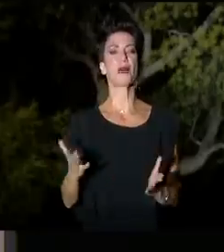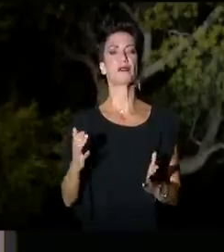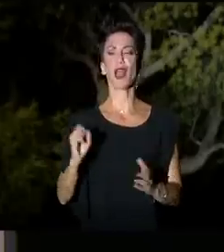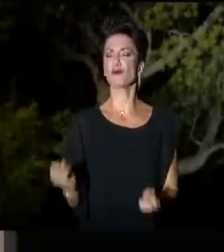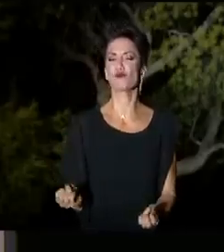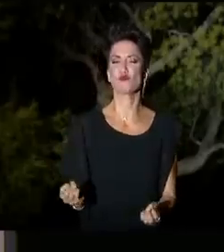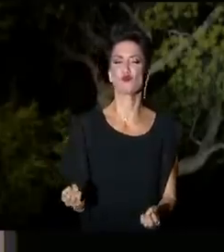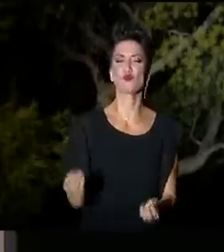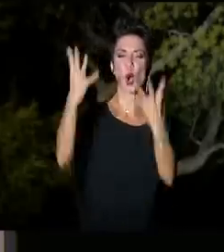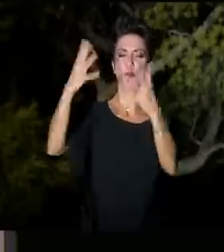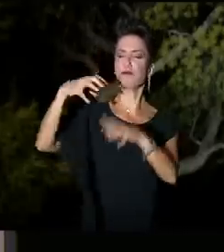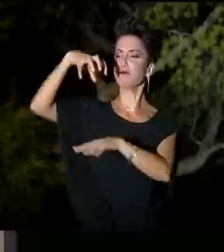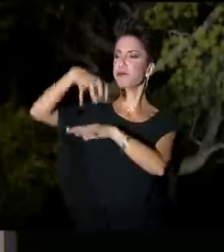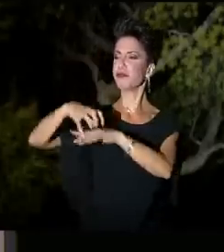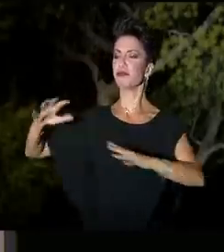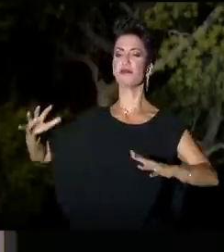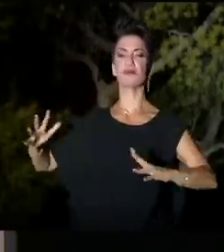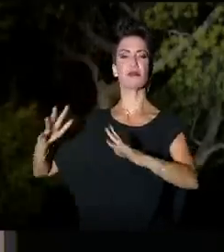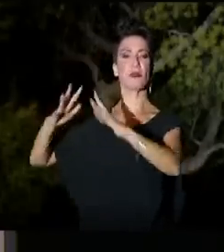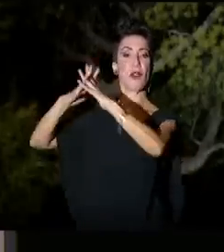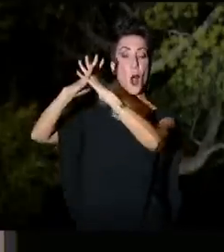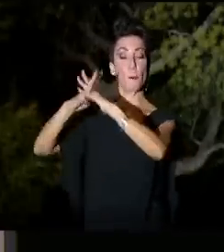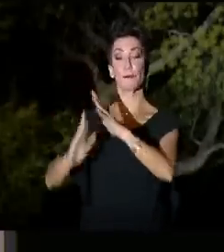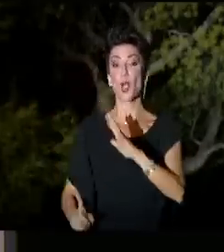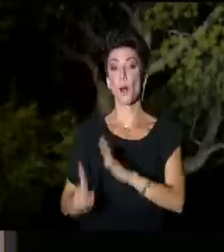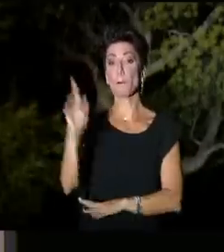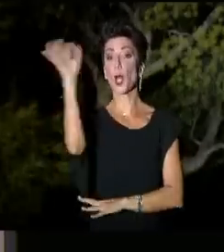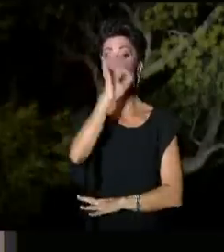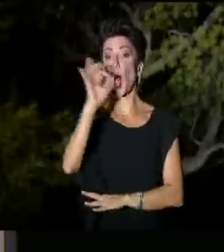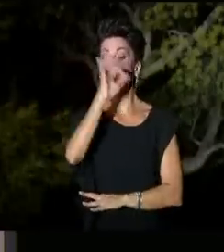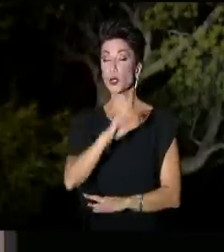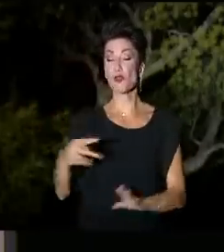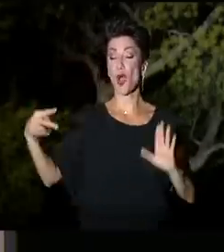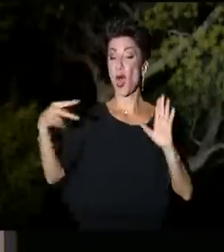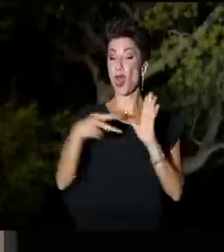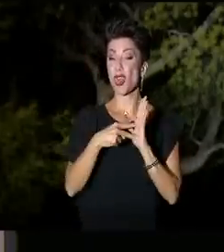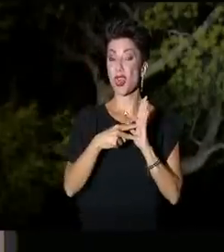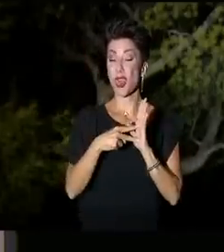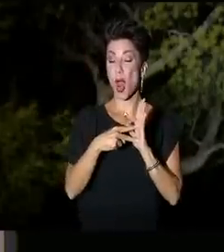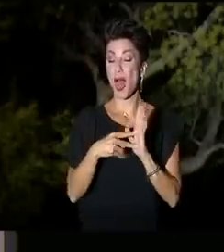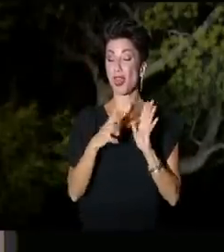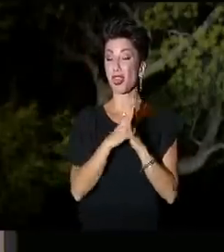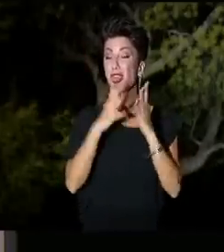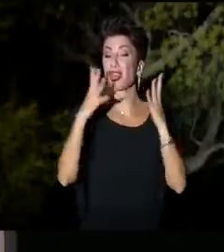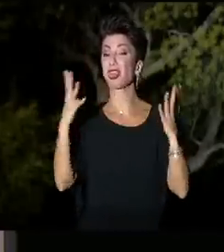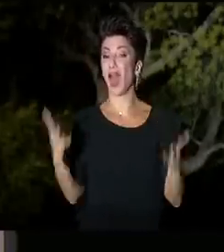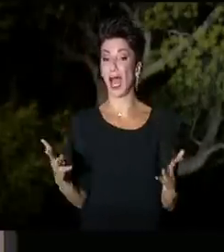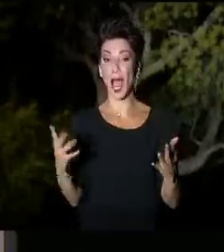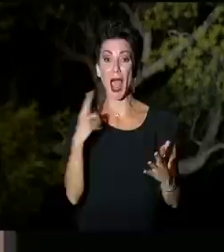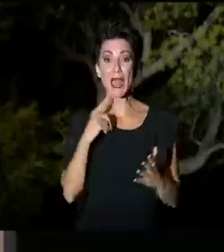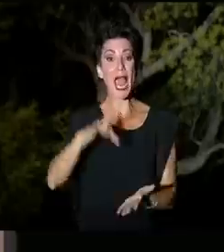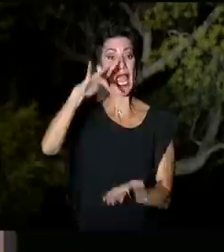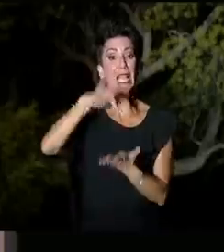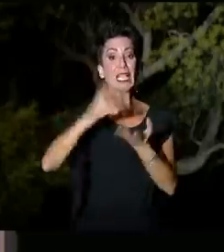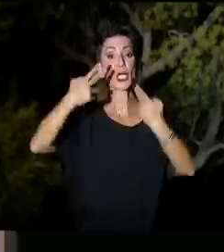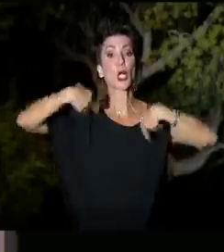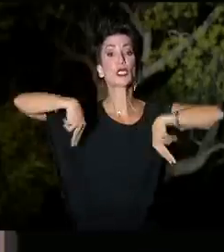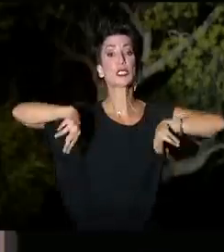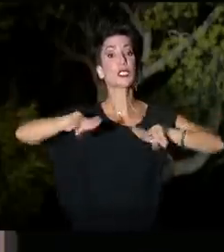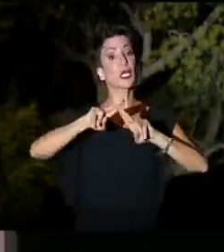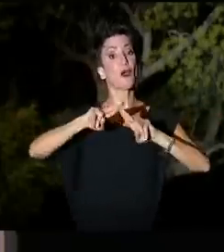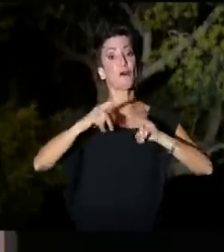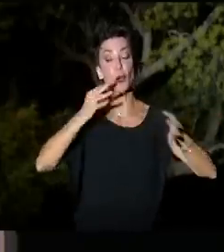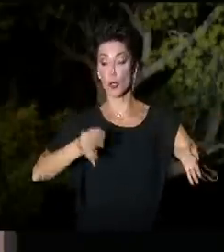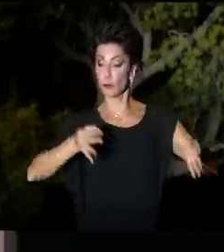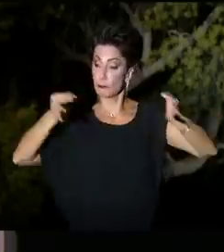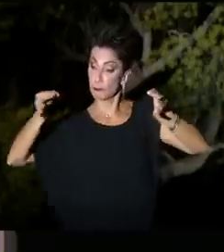Κεντρικό Αρχαιολογικό Συμβούλιο στη συνεδρίαση της 1ης Οκτωβρίου του 2019 ενέκρινε ομόφωνα την πρόταση που περιελάμβανε την εκπόνηση της